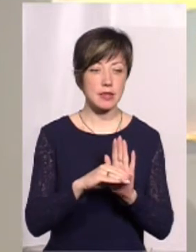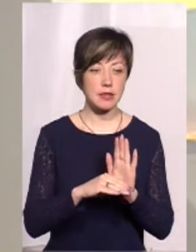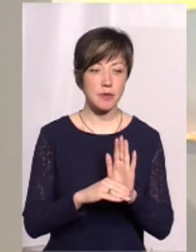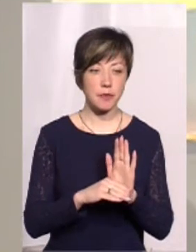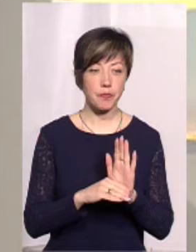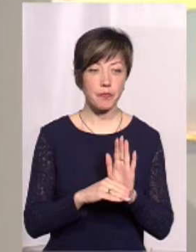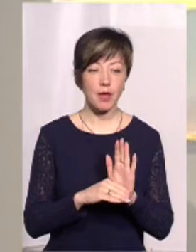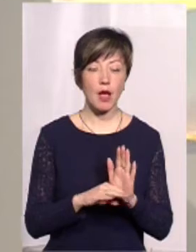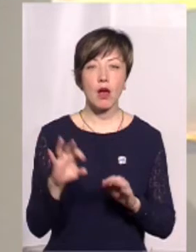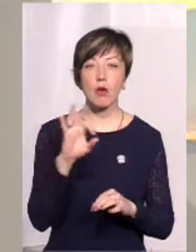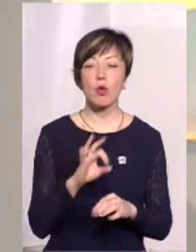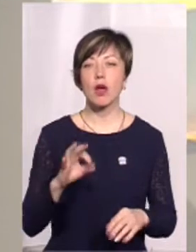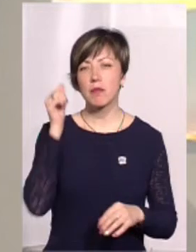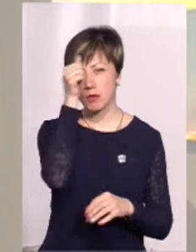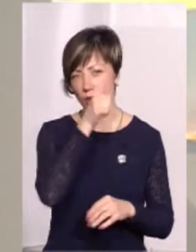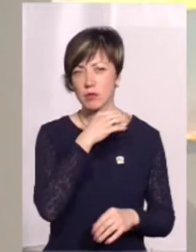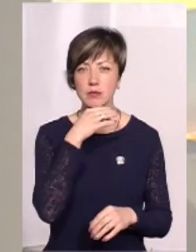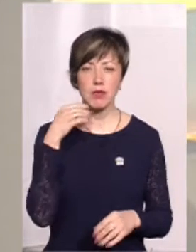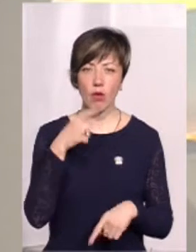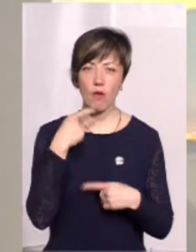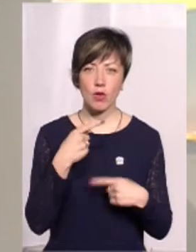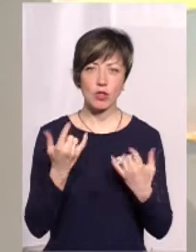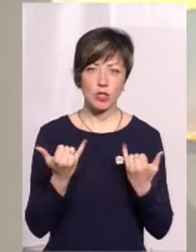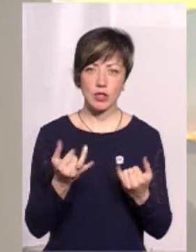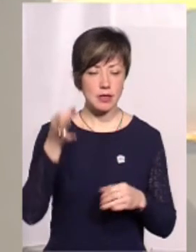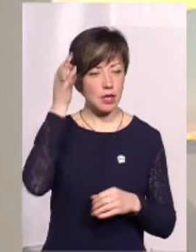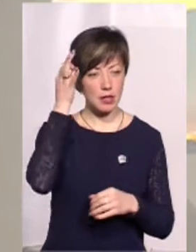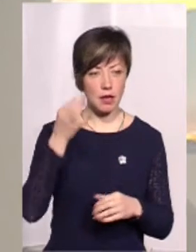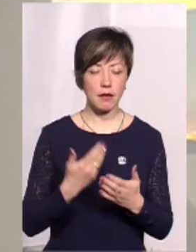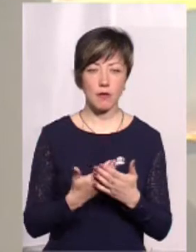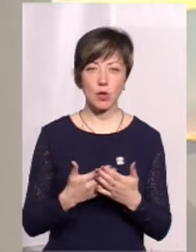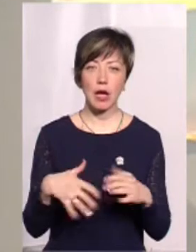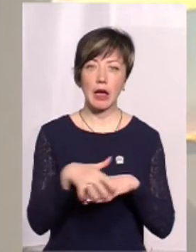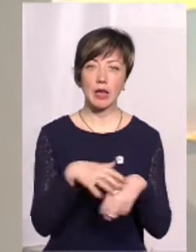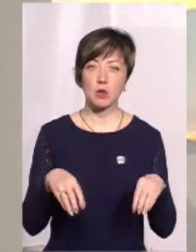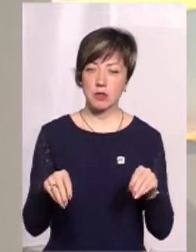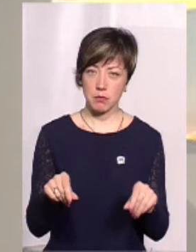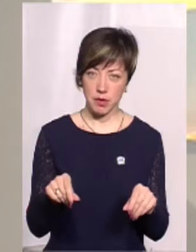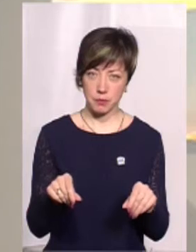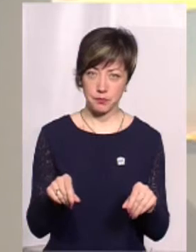які, про які вже роками говорять, але ми про них ще сьогодні не згадали. От ринок землі.